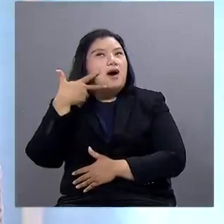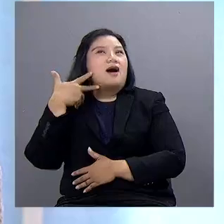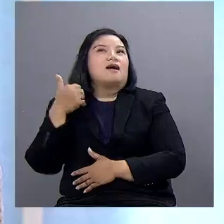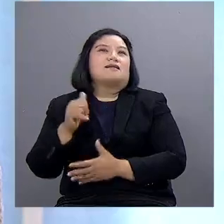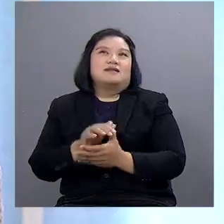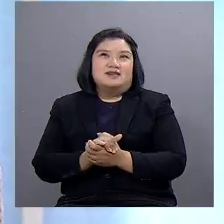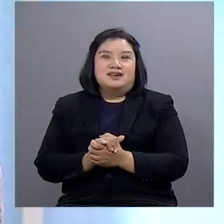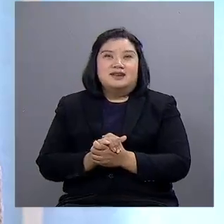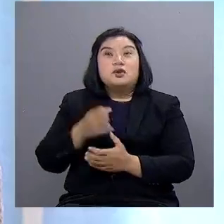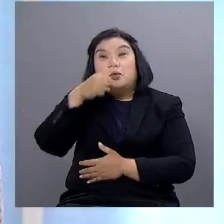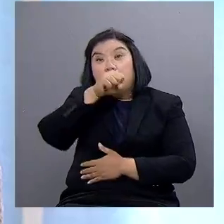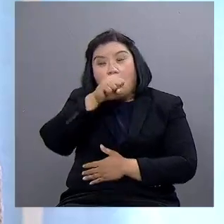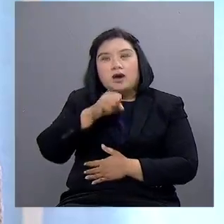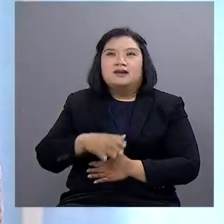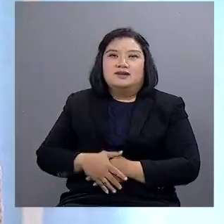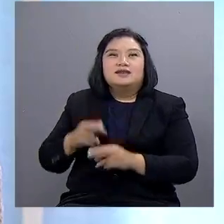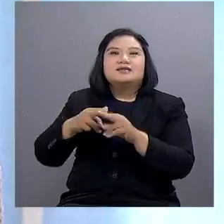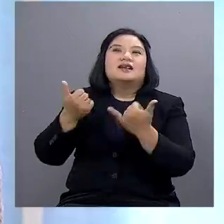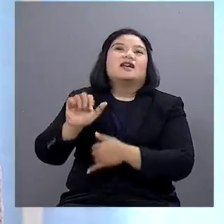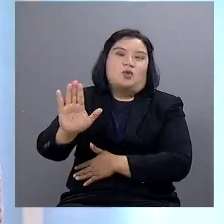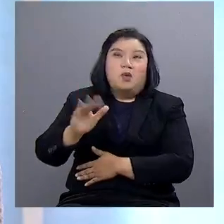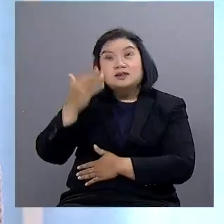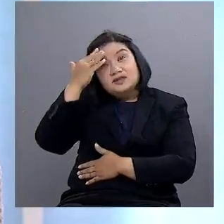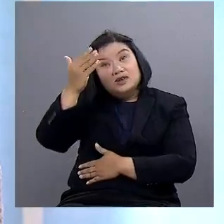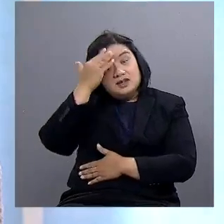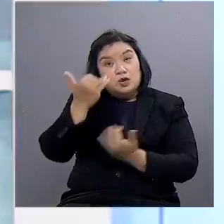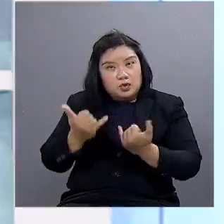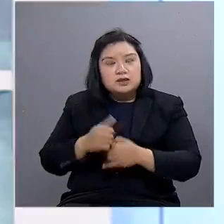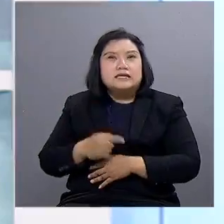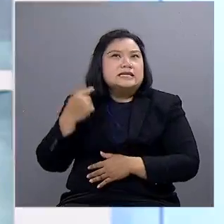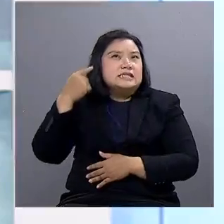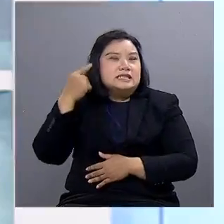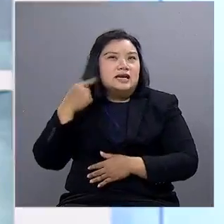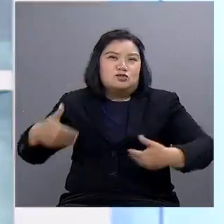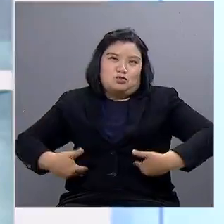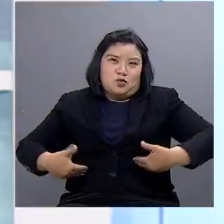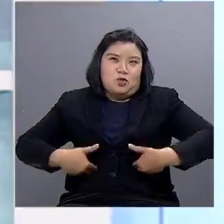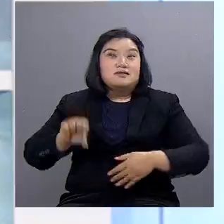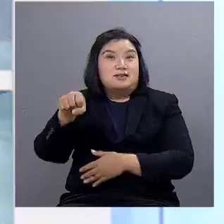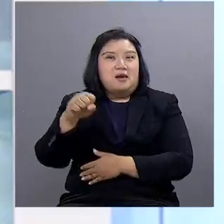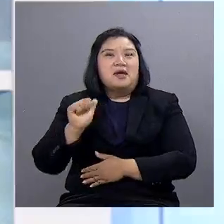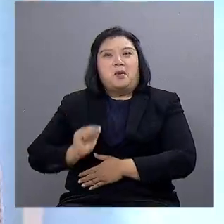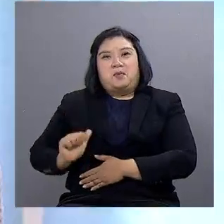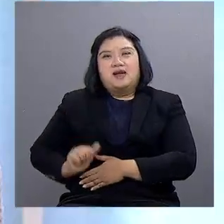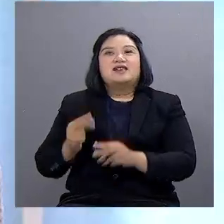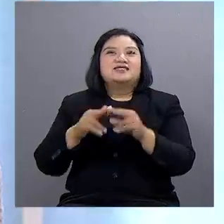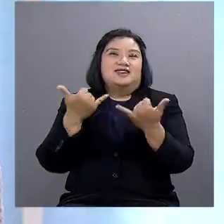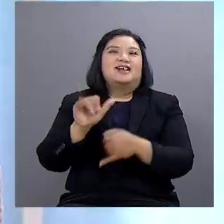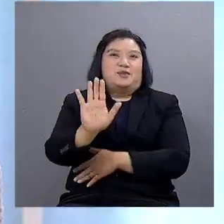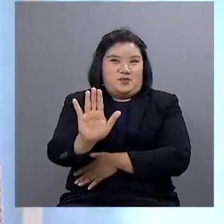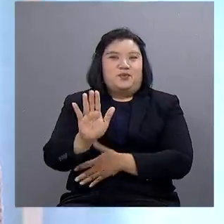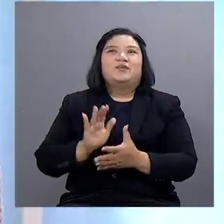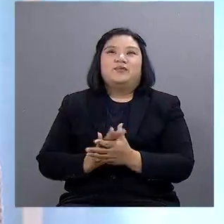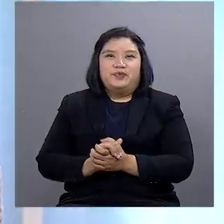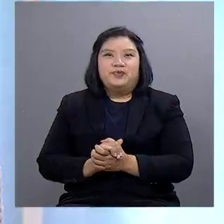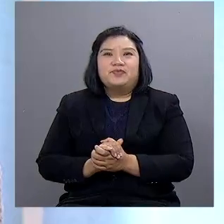จนานะครับทักทายกันมาบอกว่าสวัสดีค่ะทุกคนวันนี้ได้ยินเสียงหัวเราะของน้องปูเป้แล้วครับ Angel แล้วก็ Angel, no? มีคุณสุภา